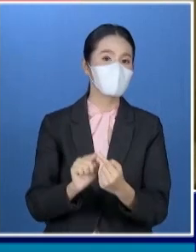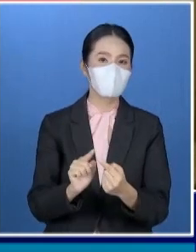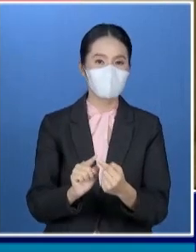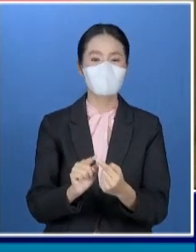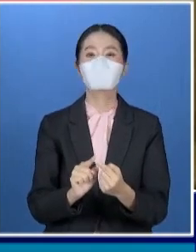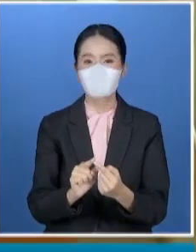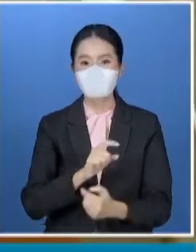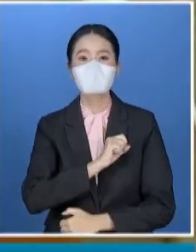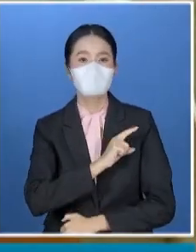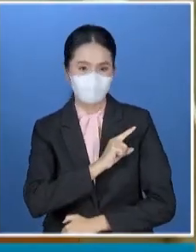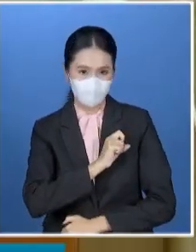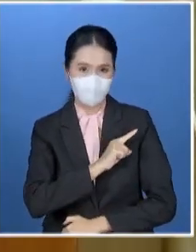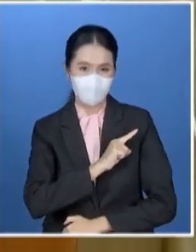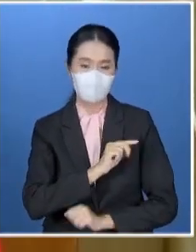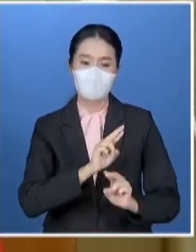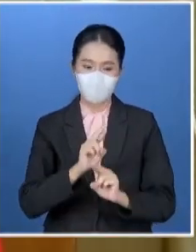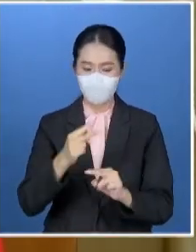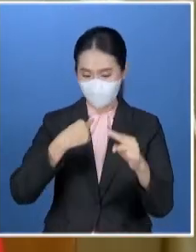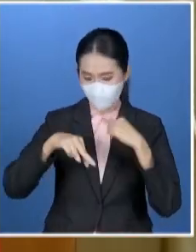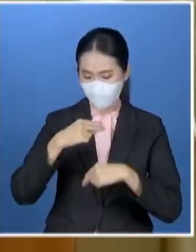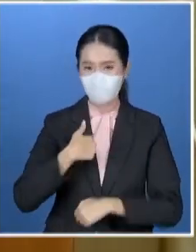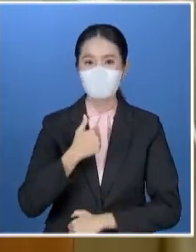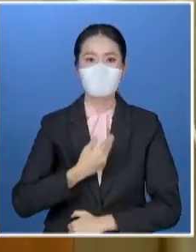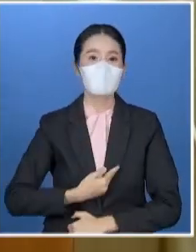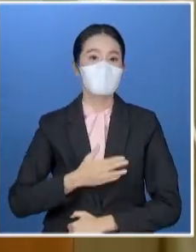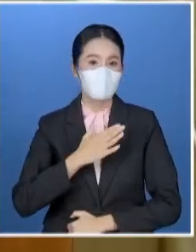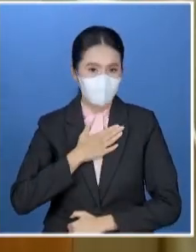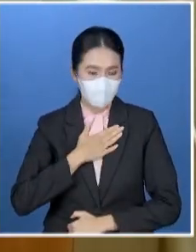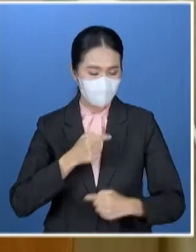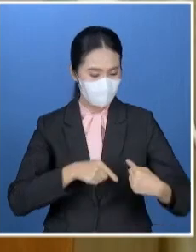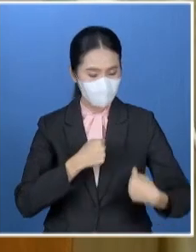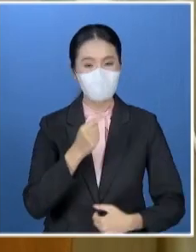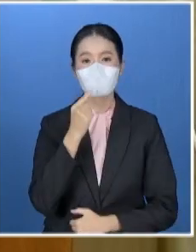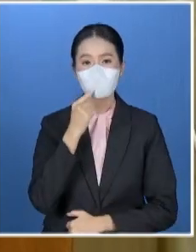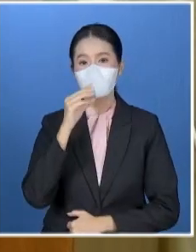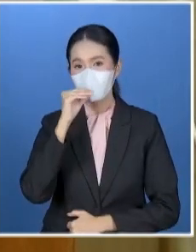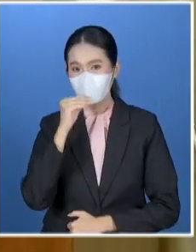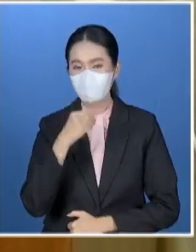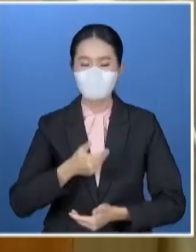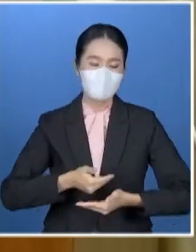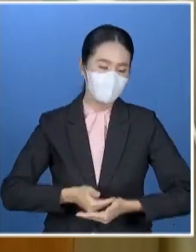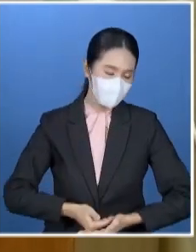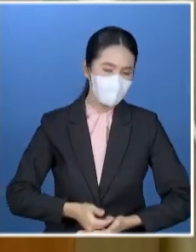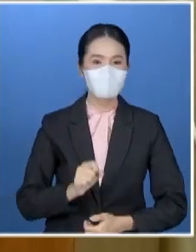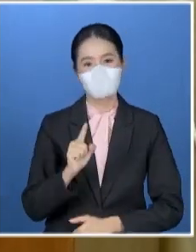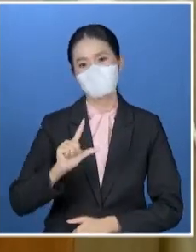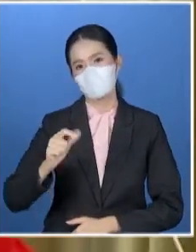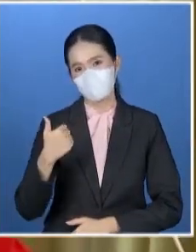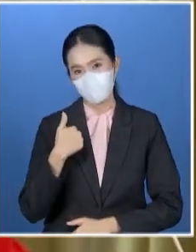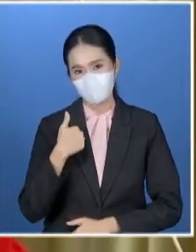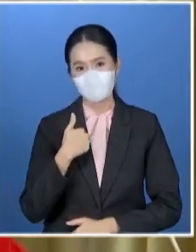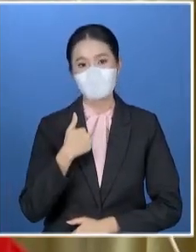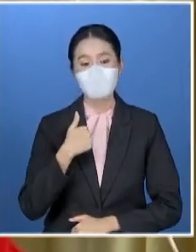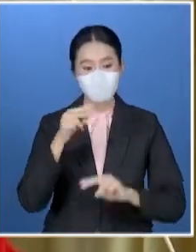ในพระพุทธศาสนาระวังรักษากายวาจาใจรักษาศีลเจริญจิตตภาวนา สำร